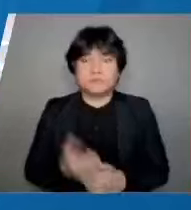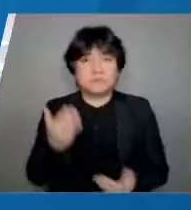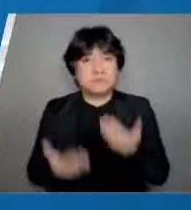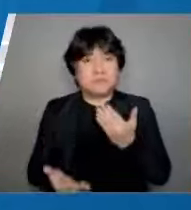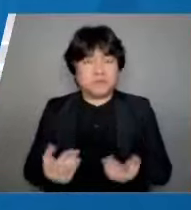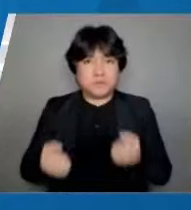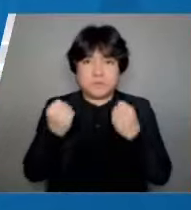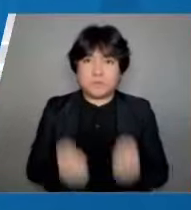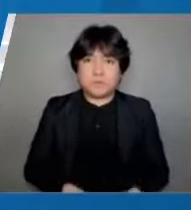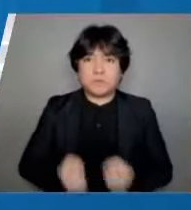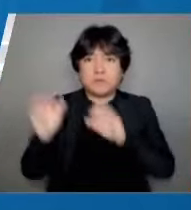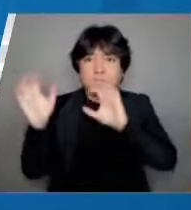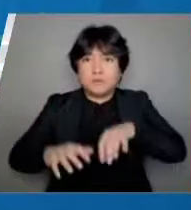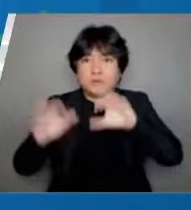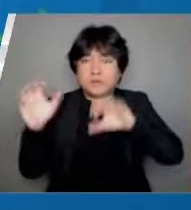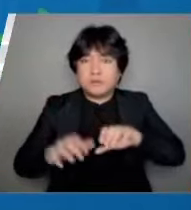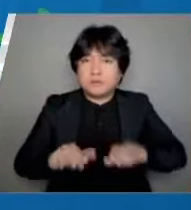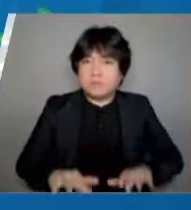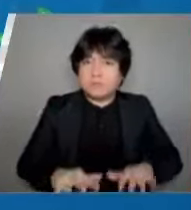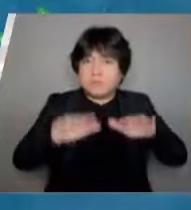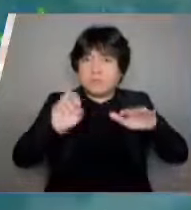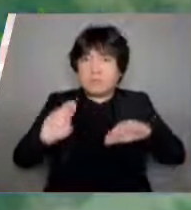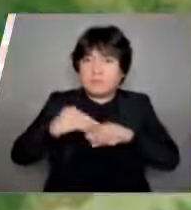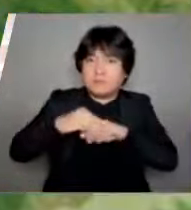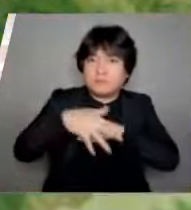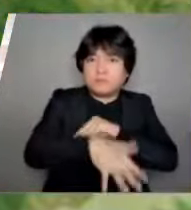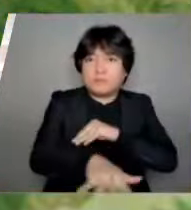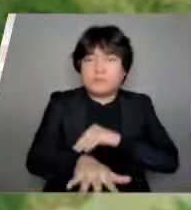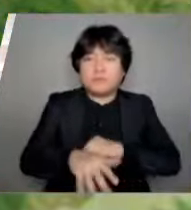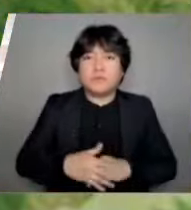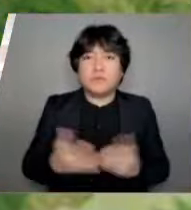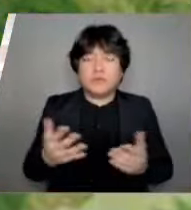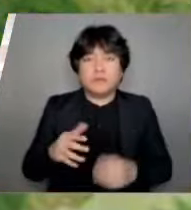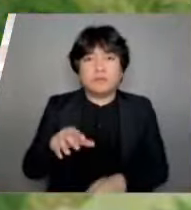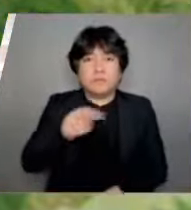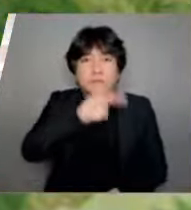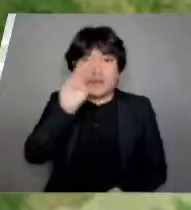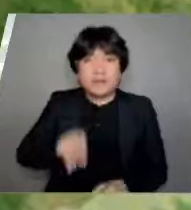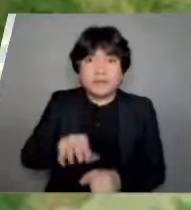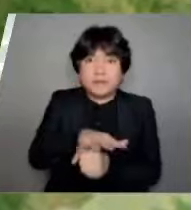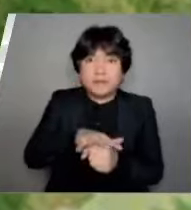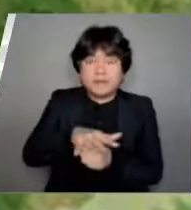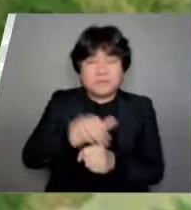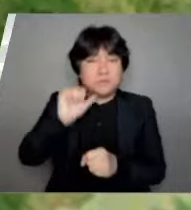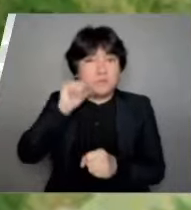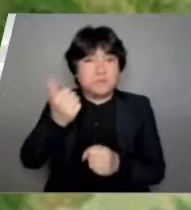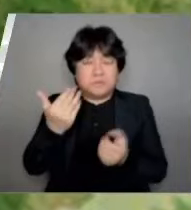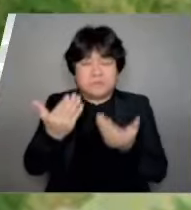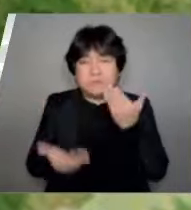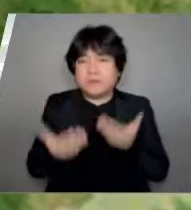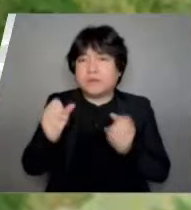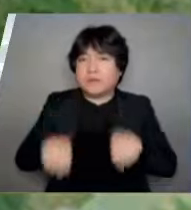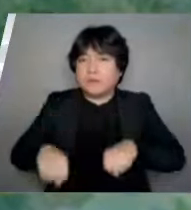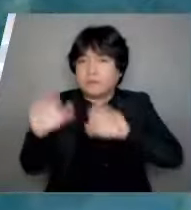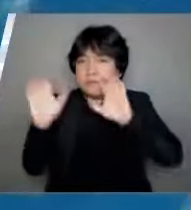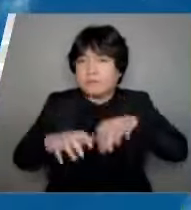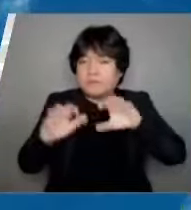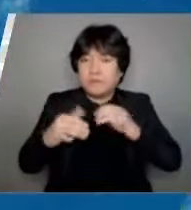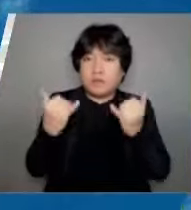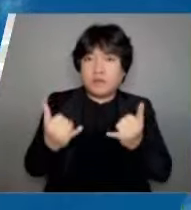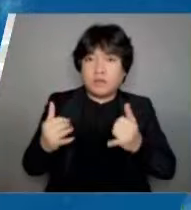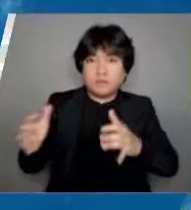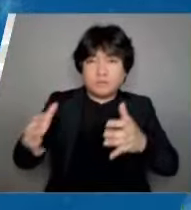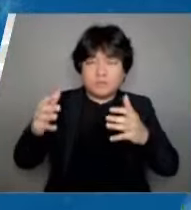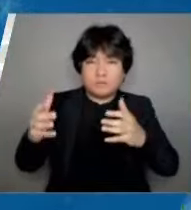ulan na maaaring magpabaha o magdulot ng landslide. Sa Metro Manila, may tsansa rin ng ulan bukas. Sa ngayon, wala pang bagyong sama ng panahon